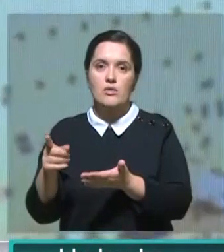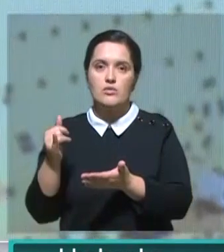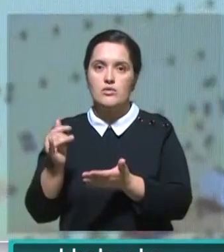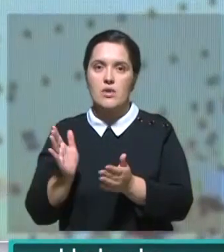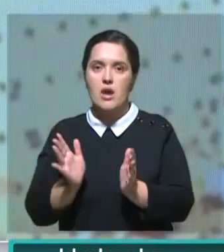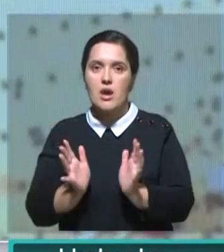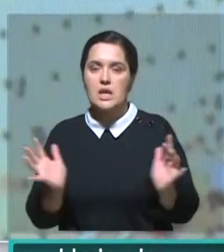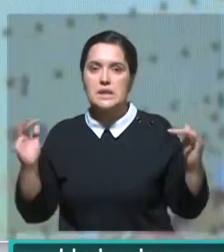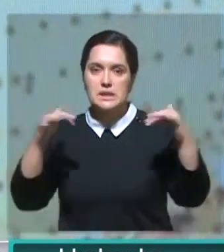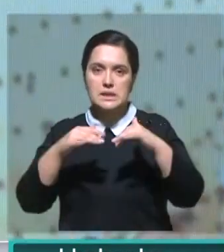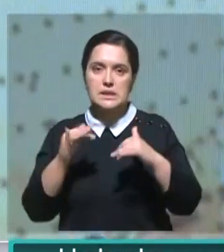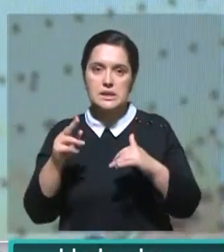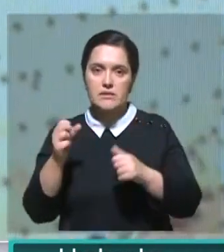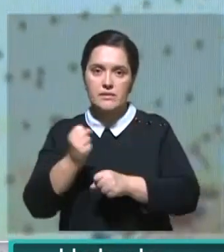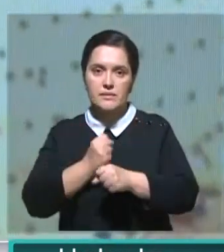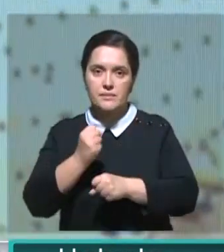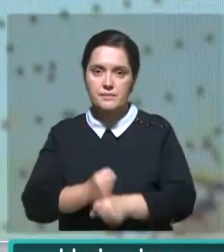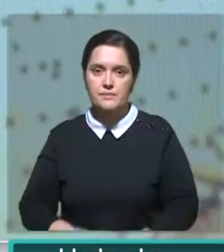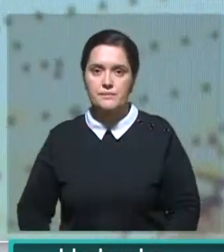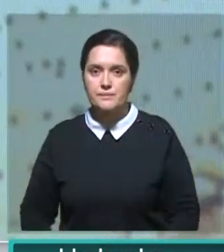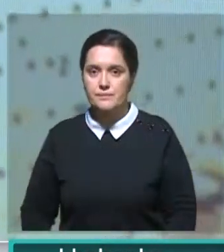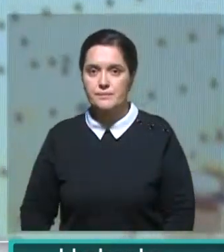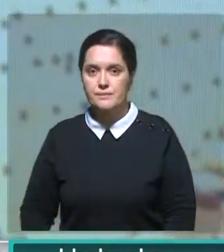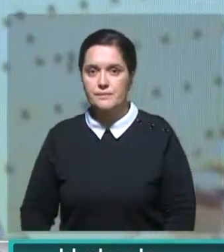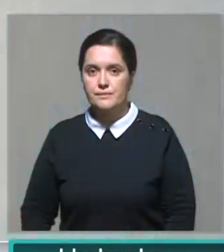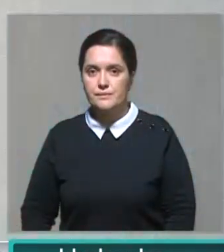большая коллекция тыквенных произведений.